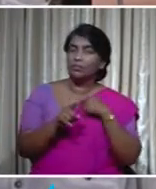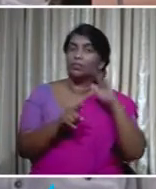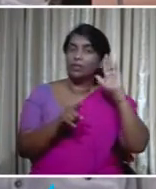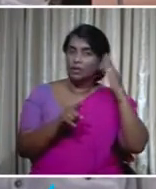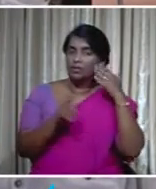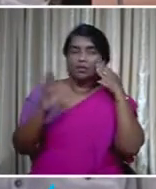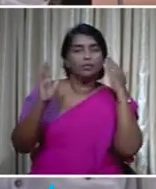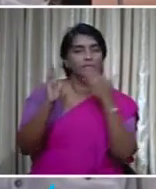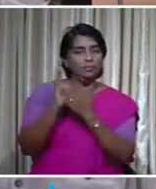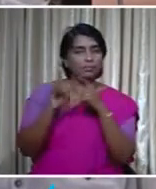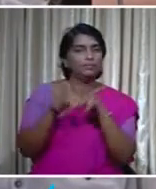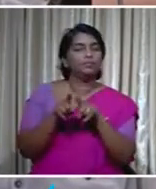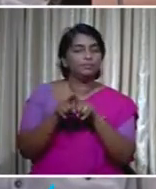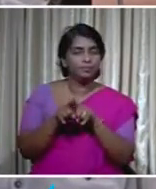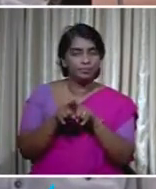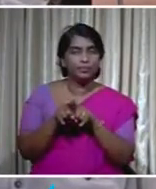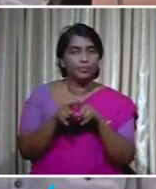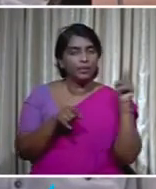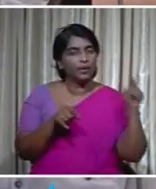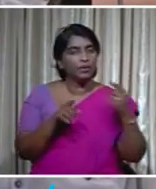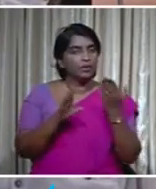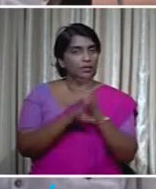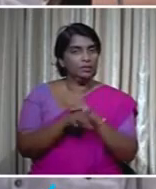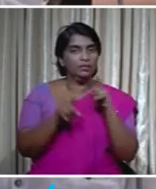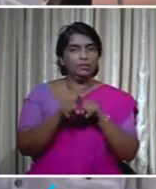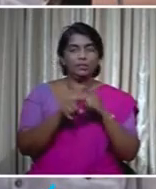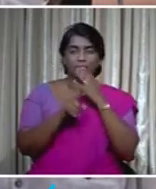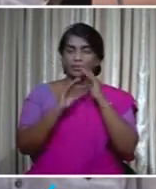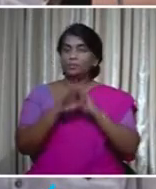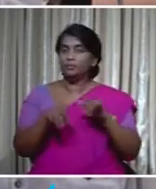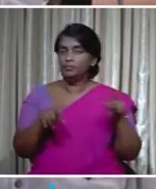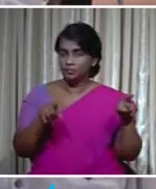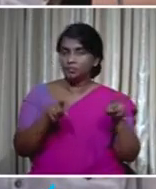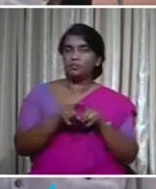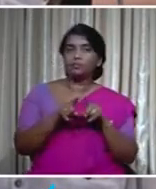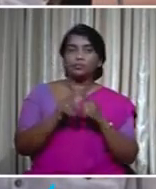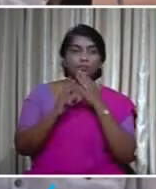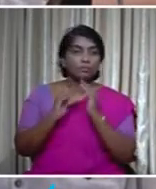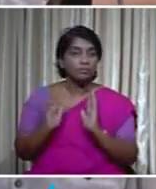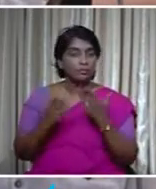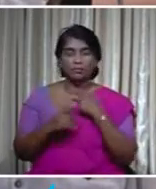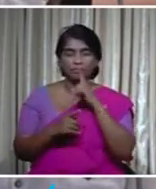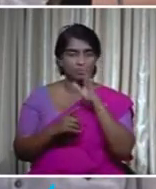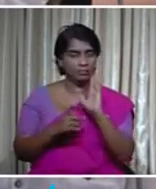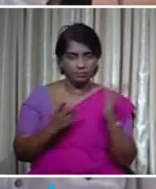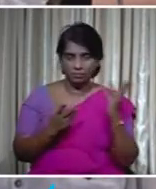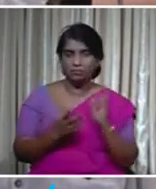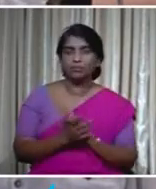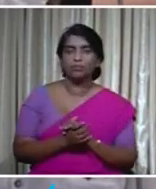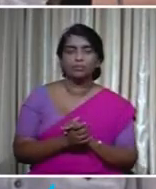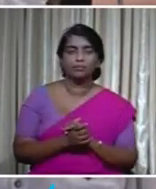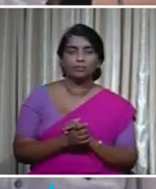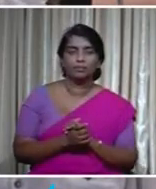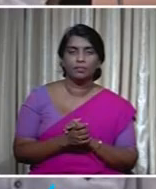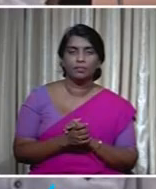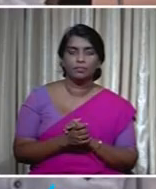இன்னொரு பழைய மாணவனால் தான் பாடசாலை கட்டி வளர்க்கப்பட வேண்டும் என்பதல்ல, பாடசாலைகளுக்கான செயல்பாடு என்பது நேரடியாக கல்வி